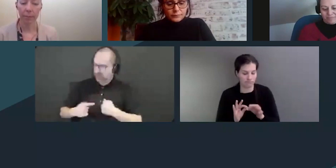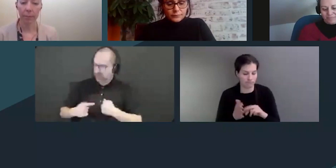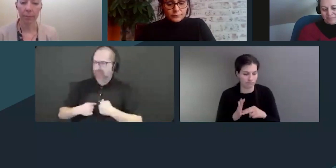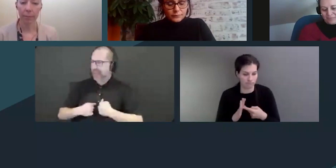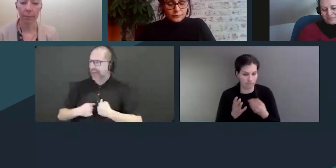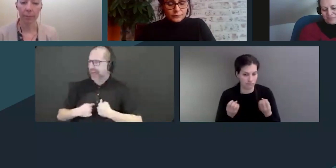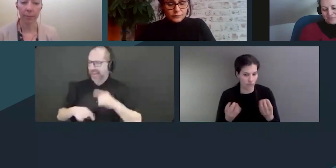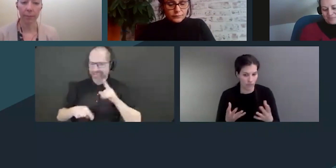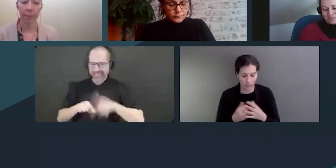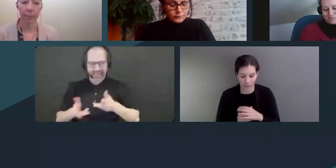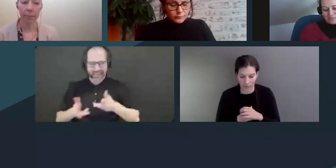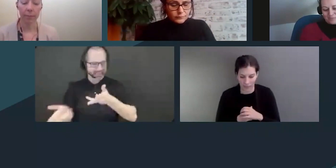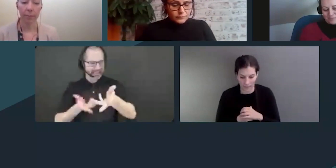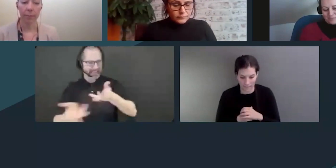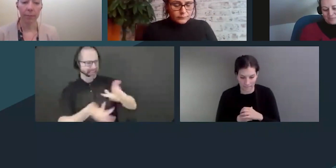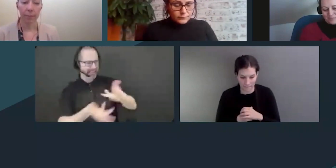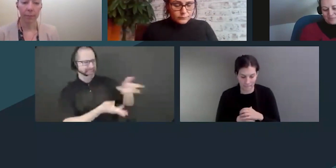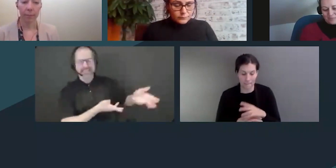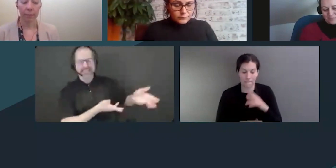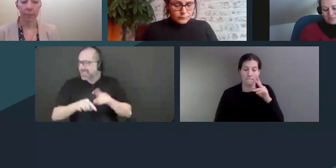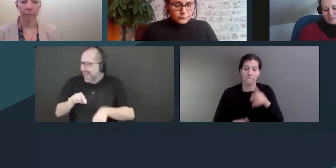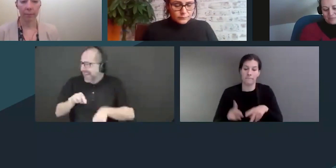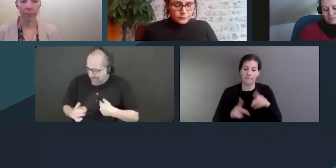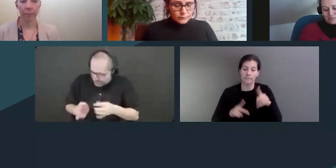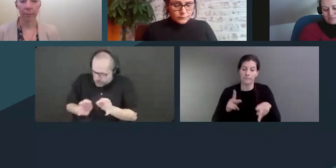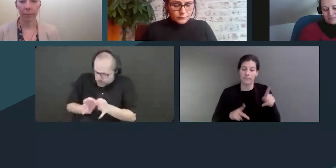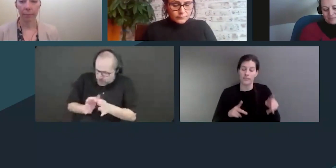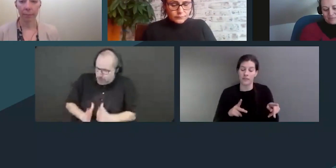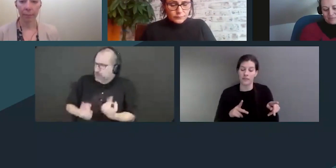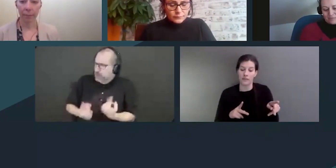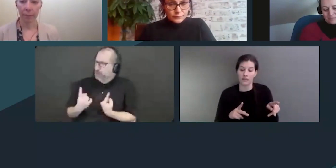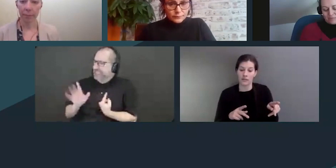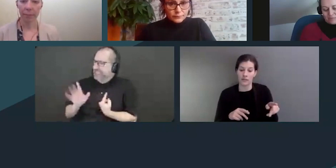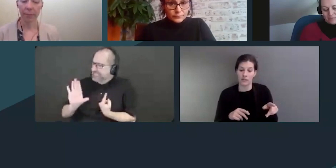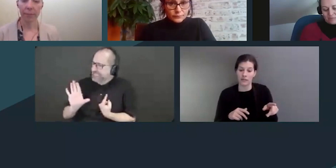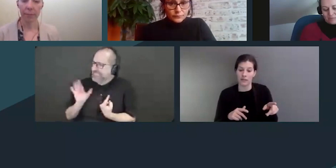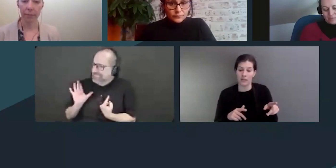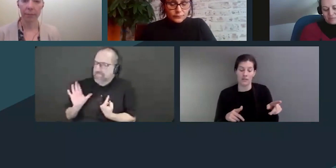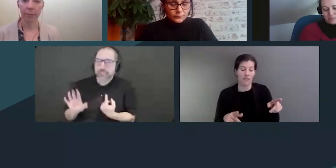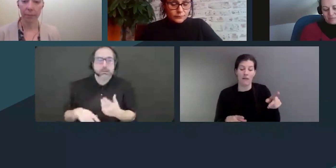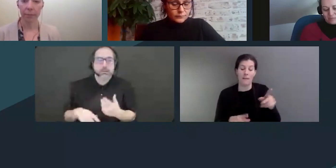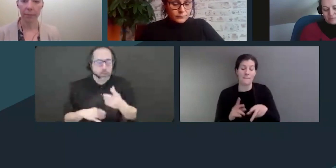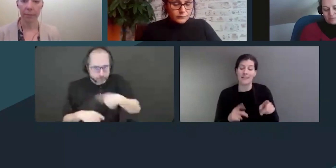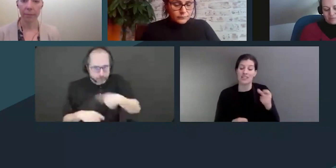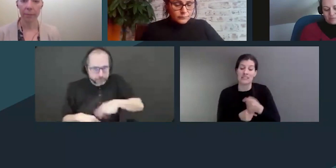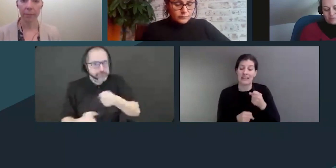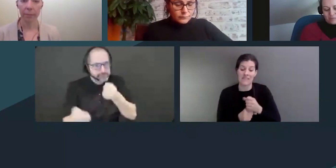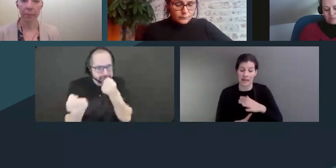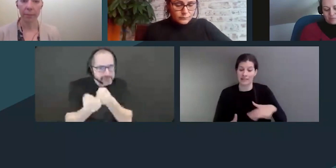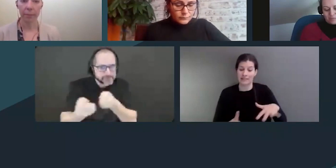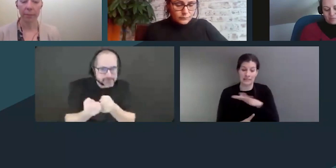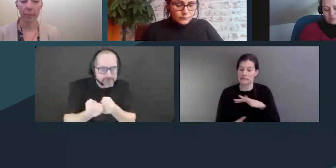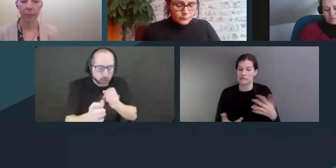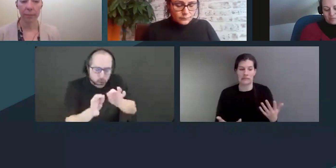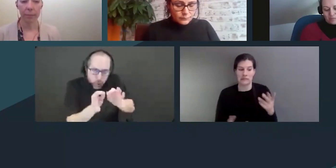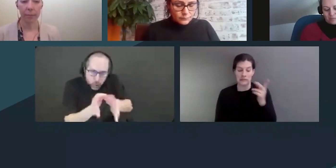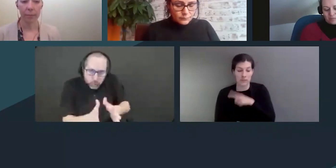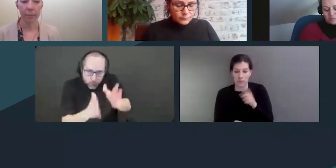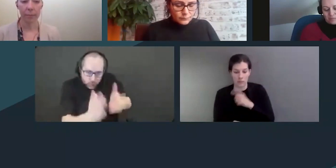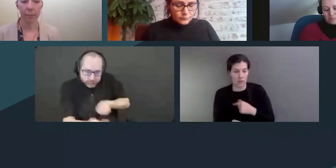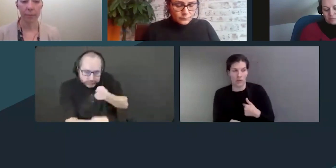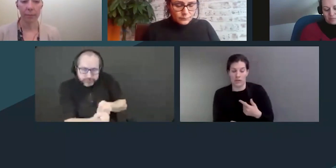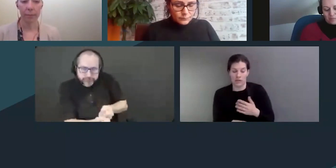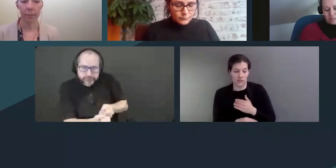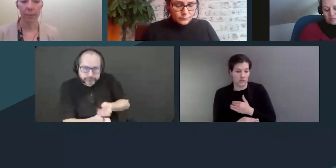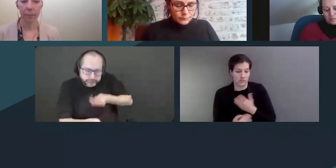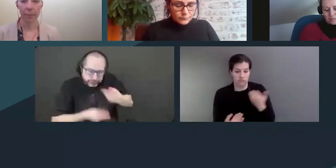cherché à avoir une base de soutien pour les interprètes. Ils ont réussi à établir une association des